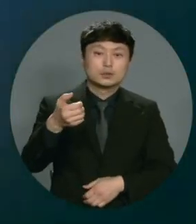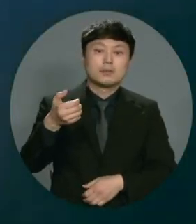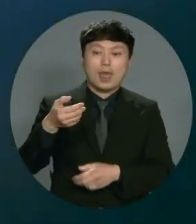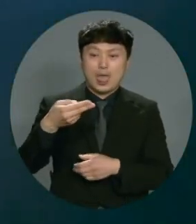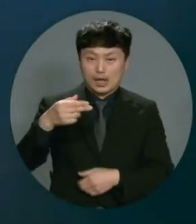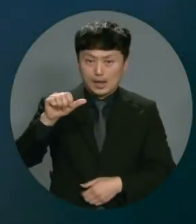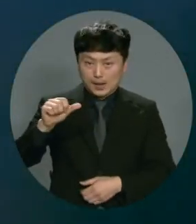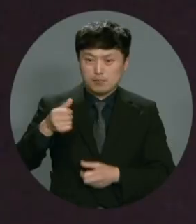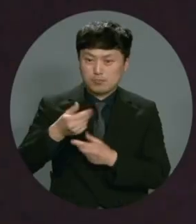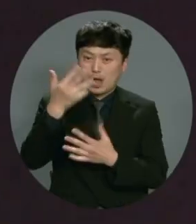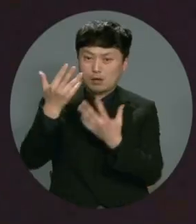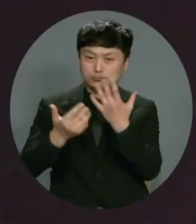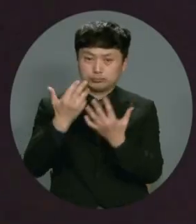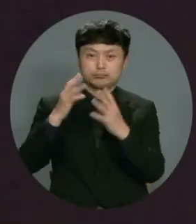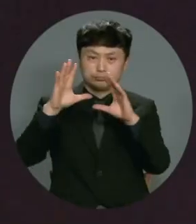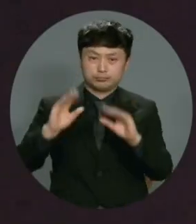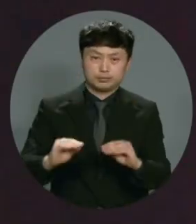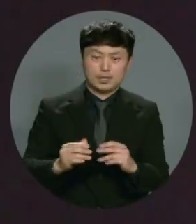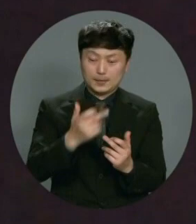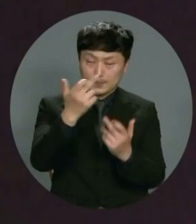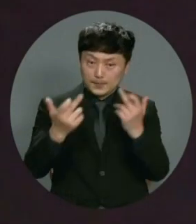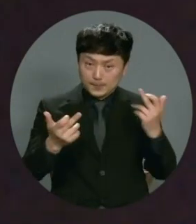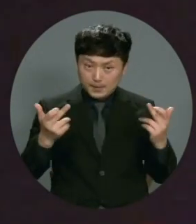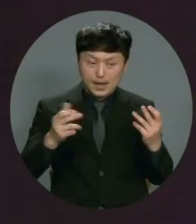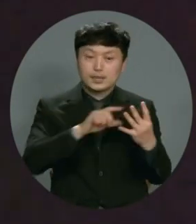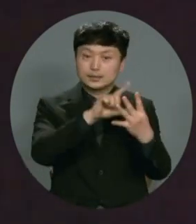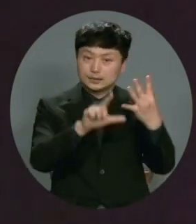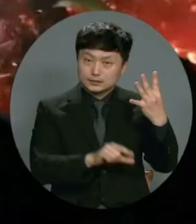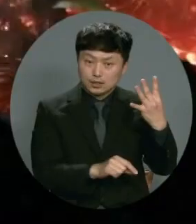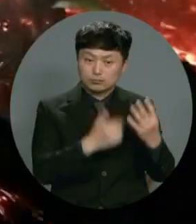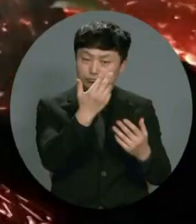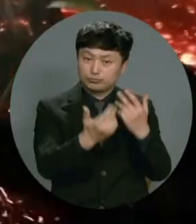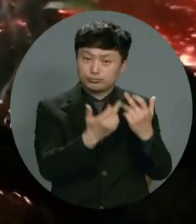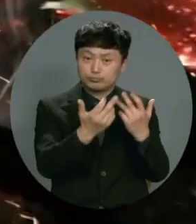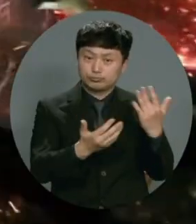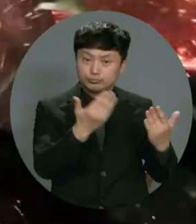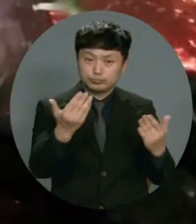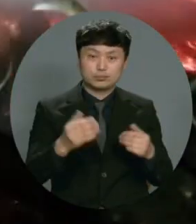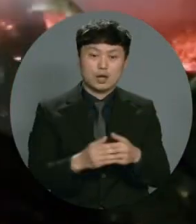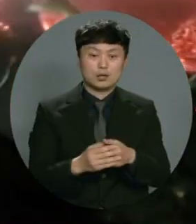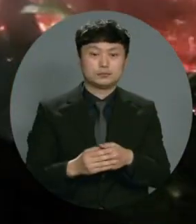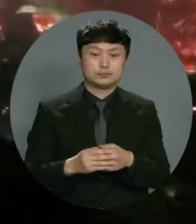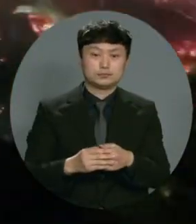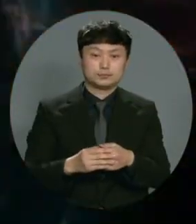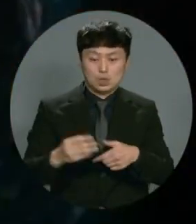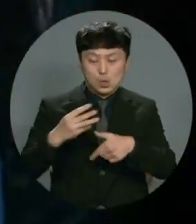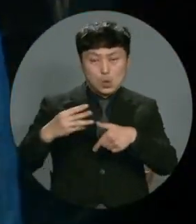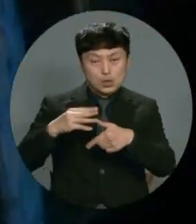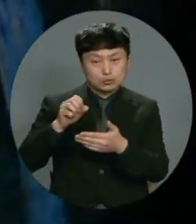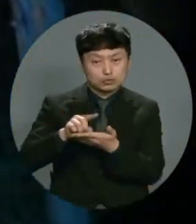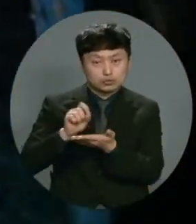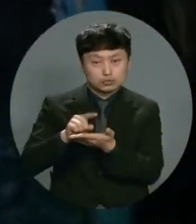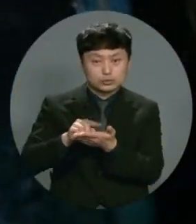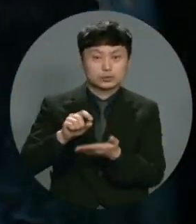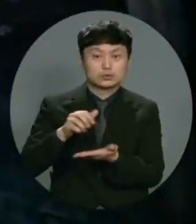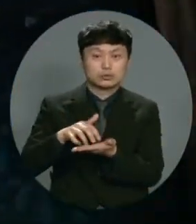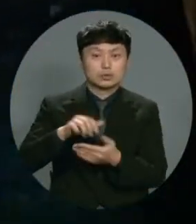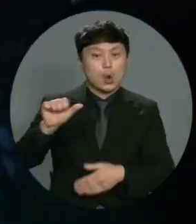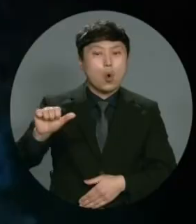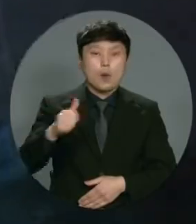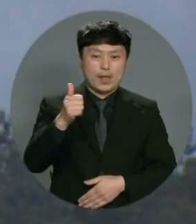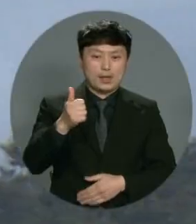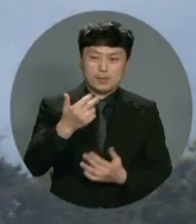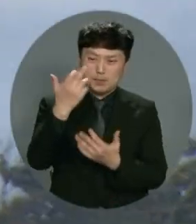변했고, 4월에는 산 중턱에서 시작된 불길이 거세게 번진 군위 산불도 축구장 500개 가까운 면적의